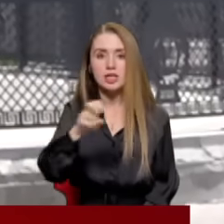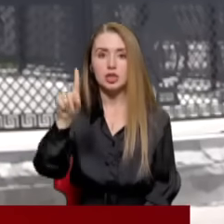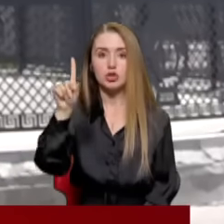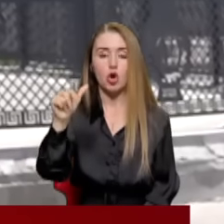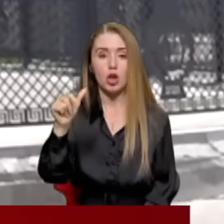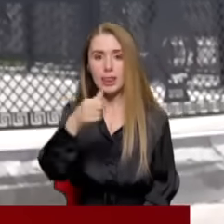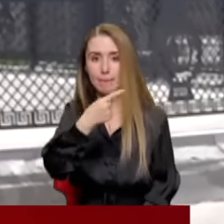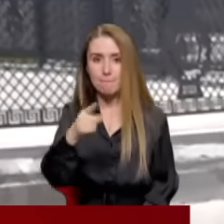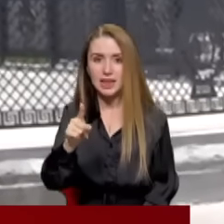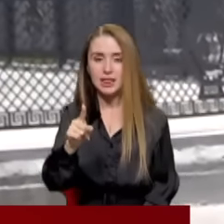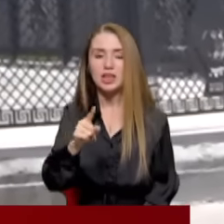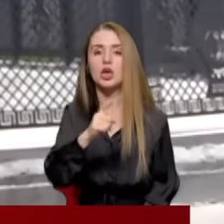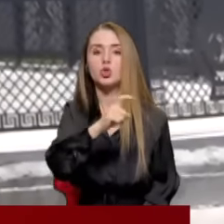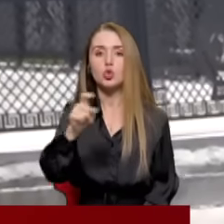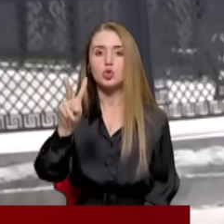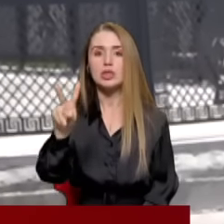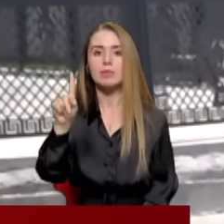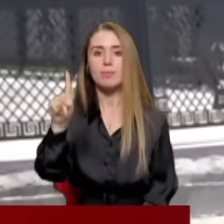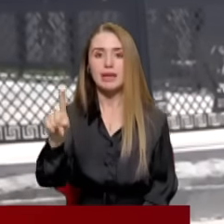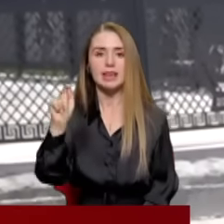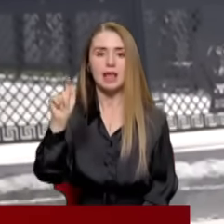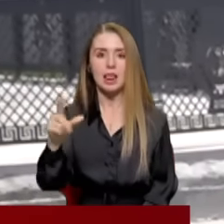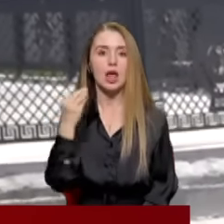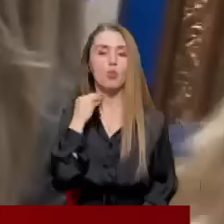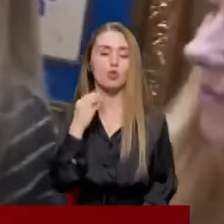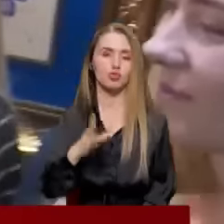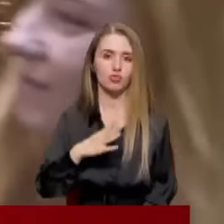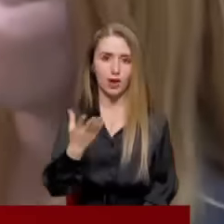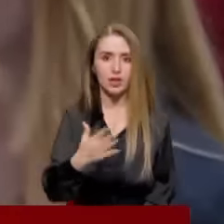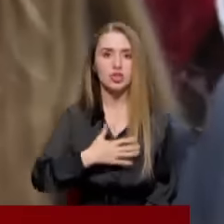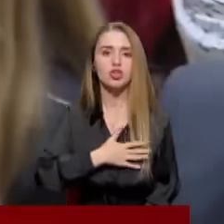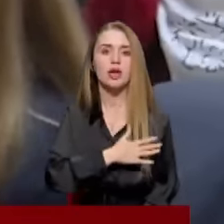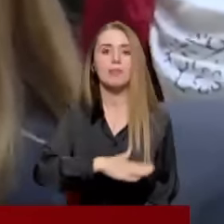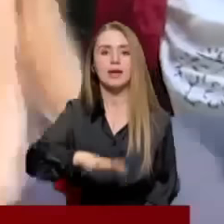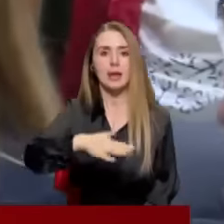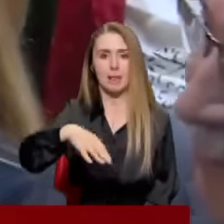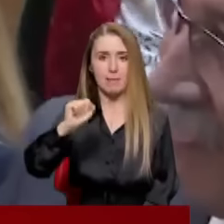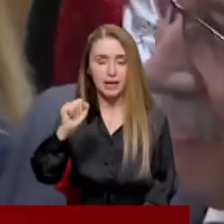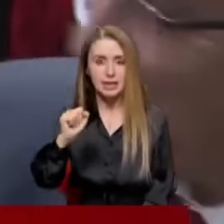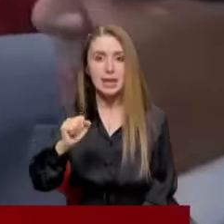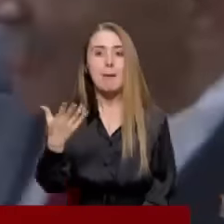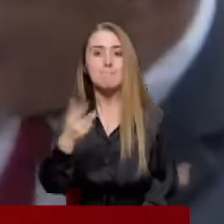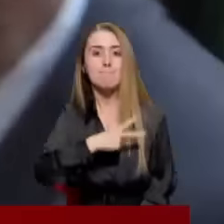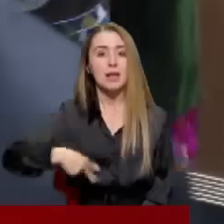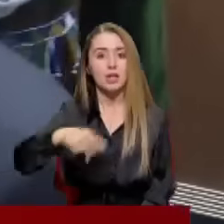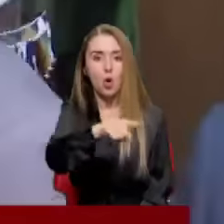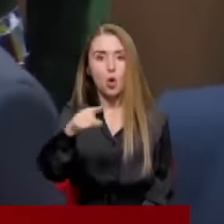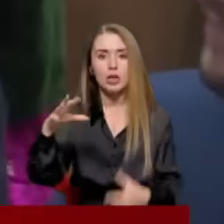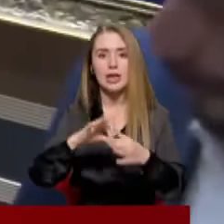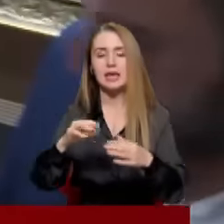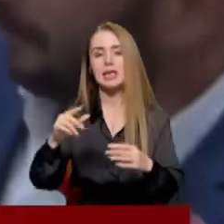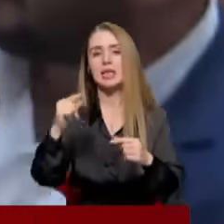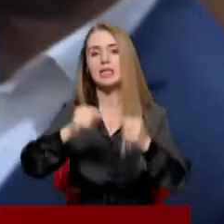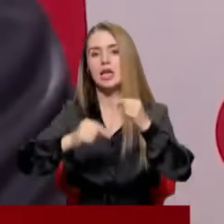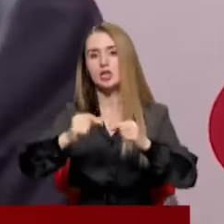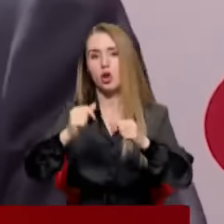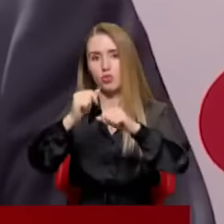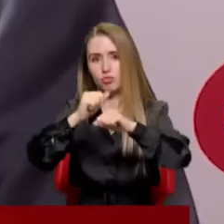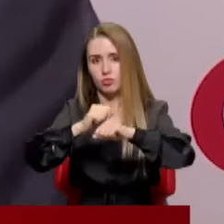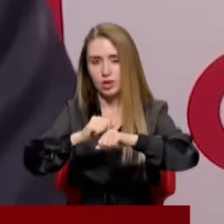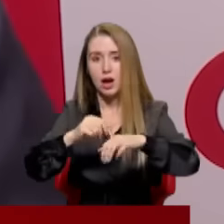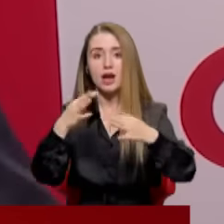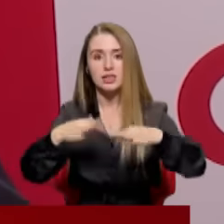816 bin 921 TL ile borcumuz var. CHP Genel Merkezi hem belediyelerle ilgili tasarruf genelgesini hazırlıyor